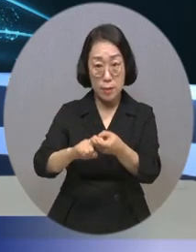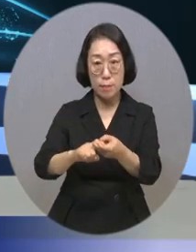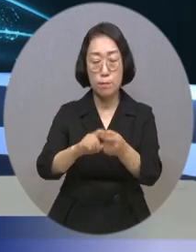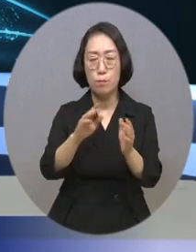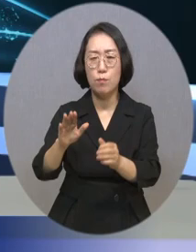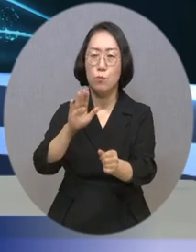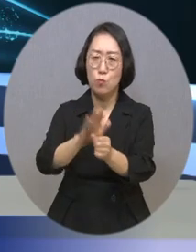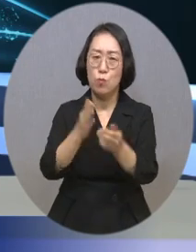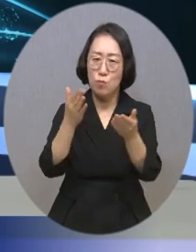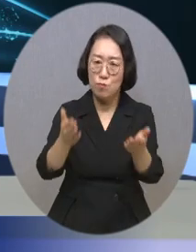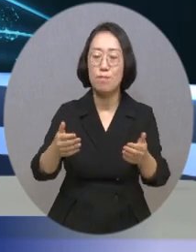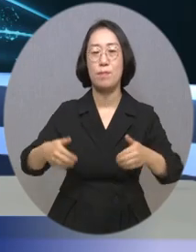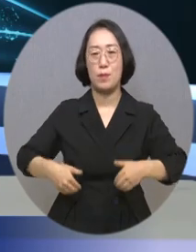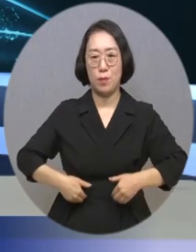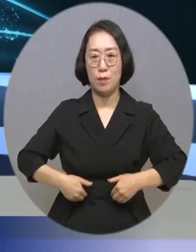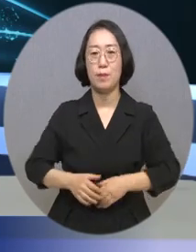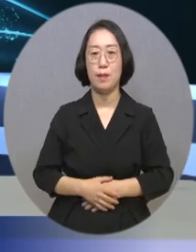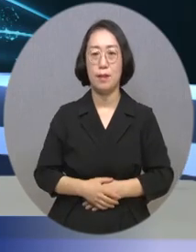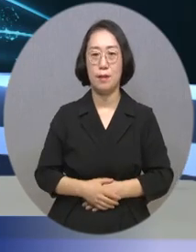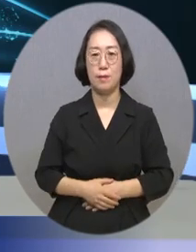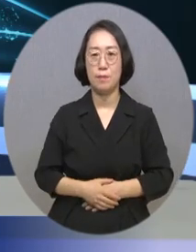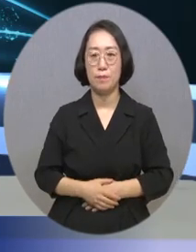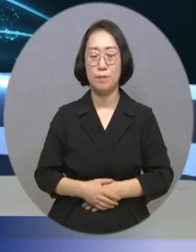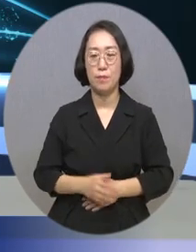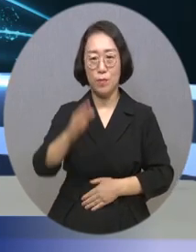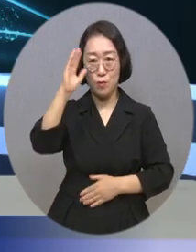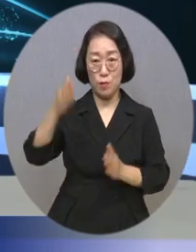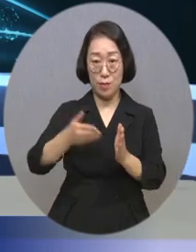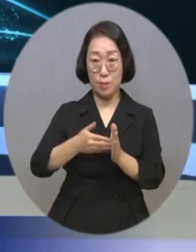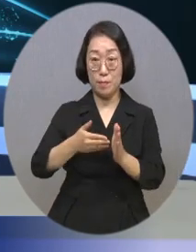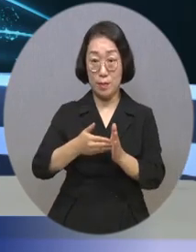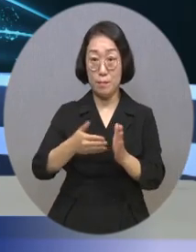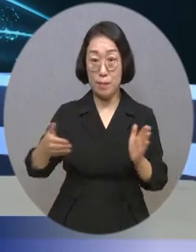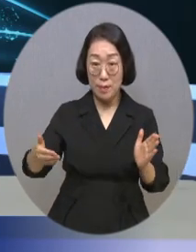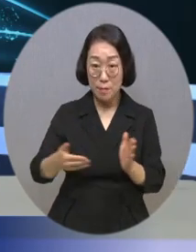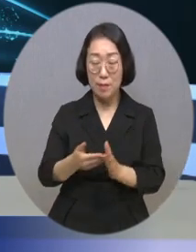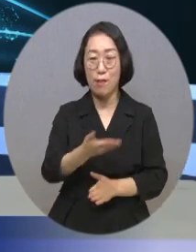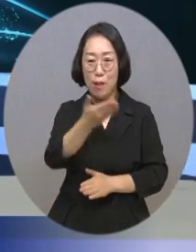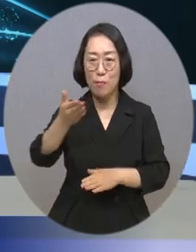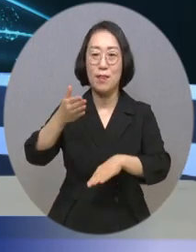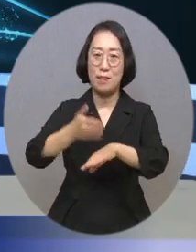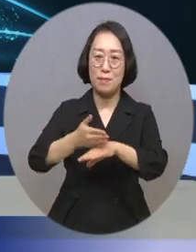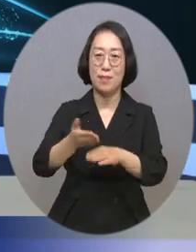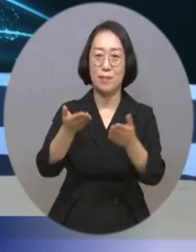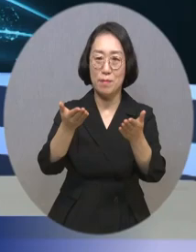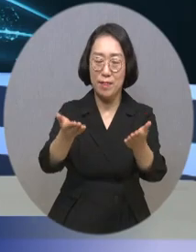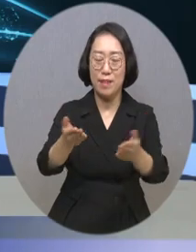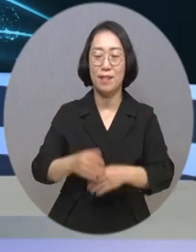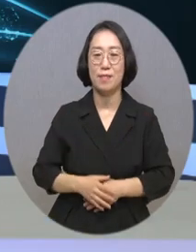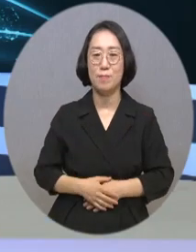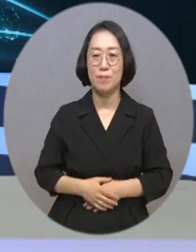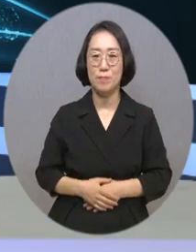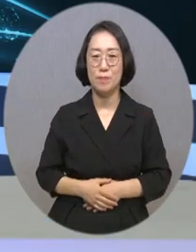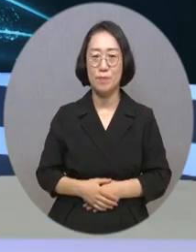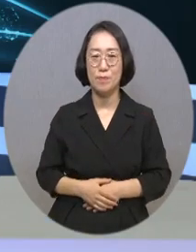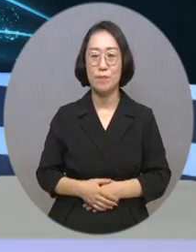마련이 필요하겠습니다 이상 복지tv 뉴스를 마칩니다 시청해주신 여러분 고맙습니다